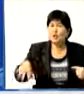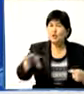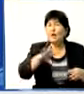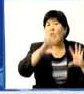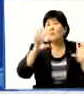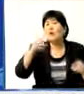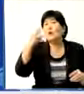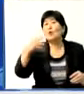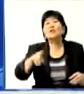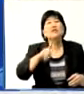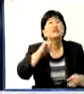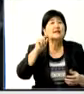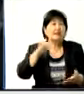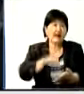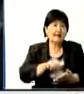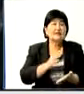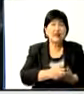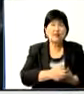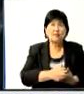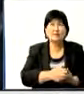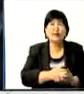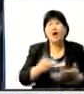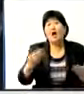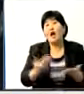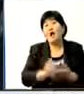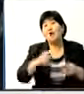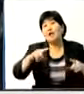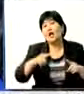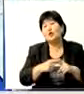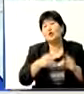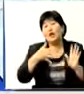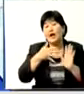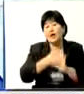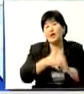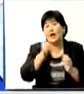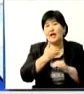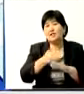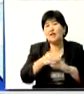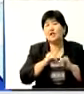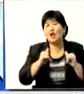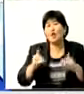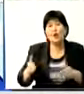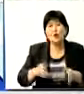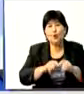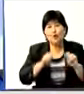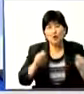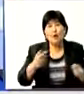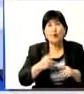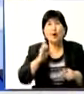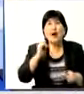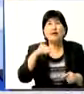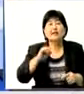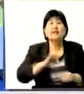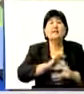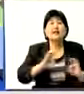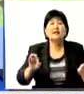барлығы 30 жас қатысты. Ақпараттық технологияларды игеру кез келген саланың дамуына жол ашары сөзсіз. Осыған орай IT саласының